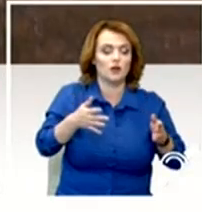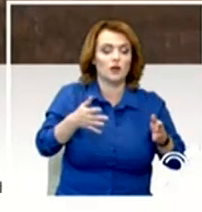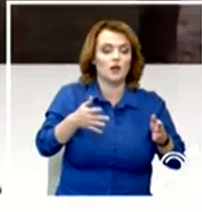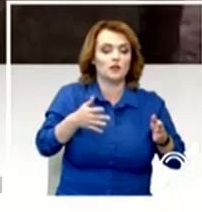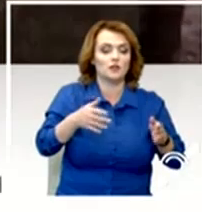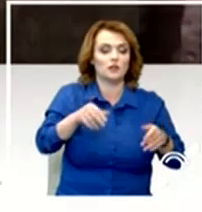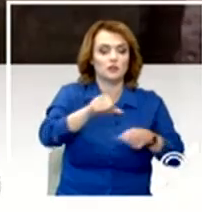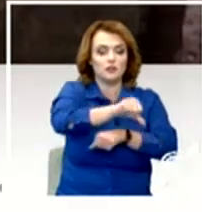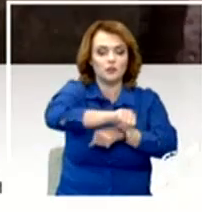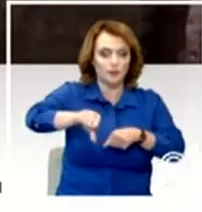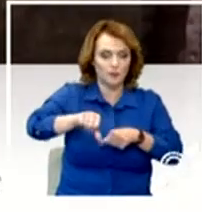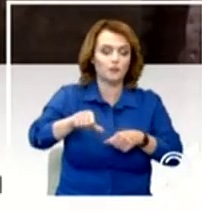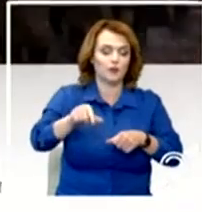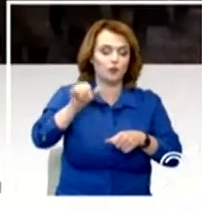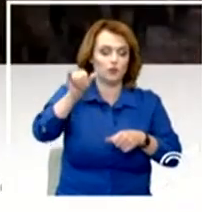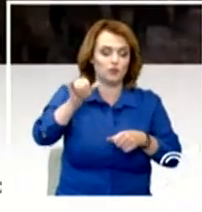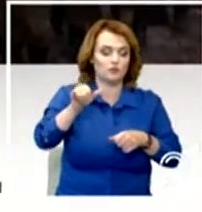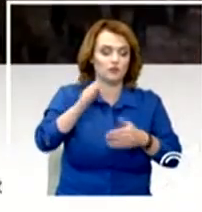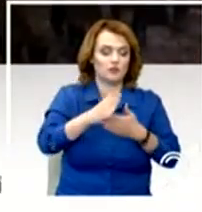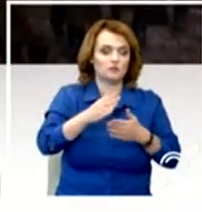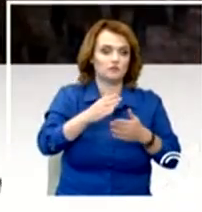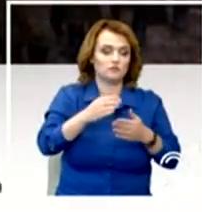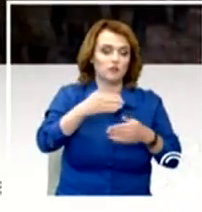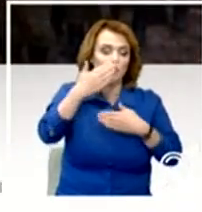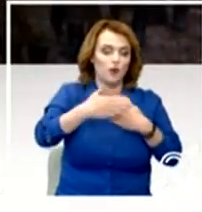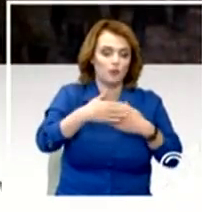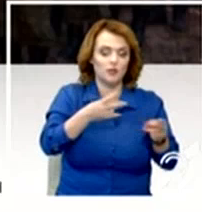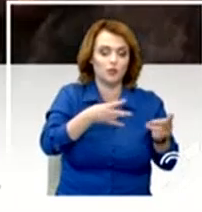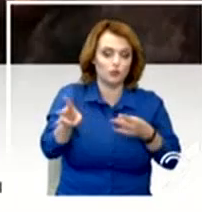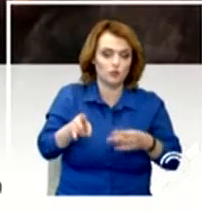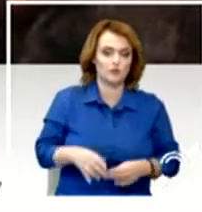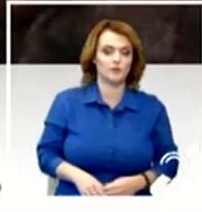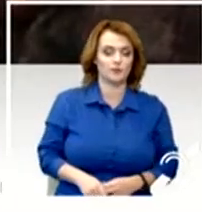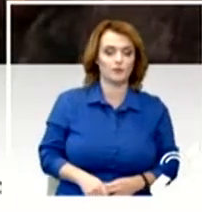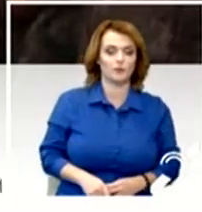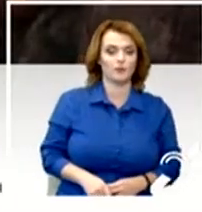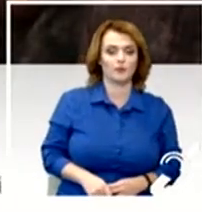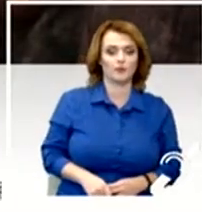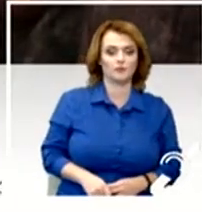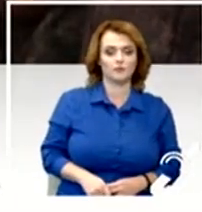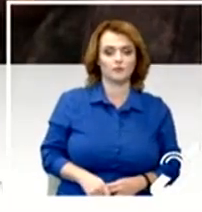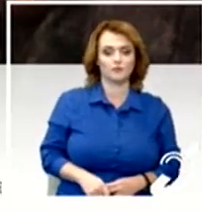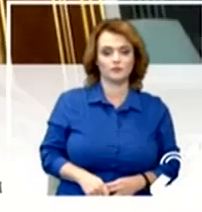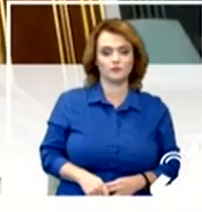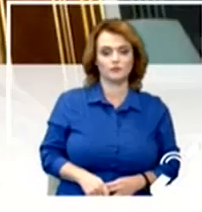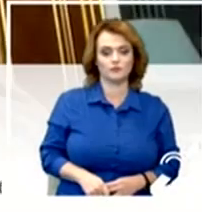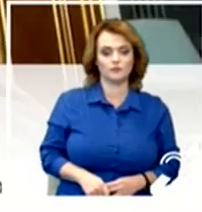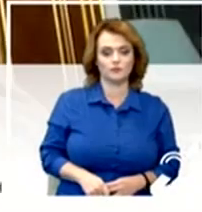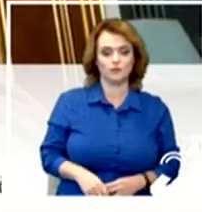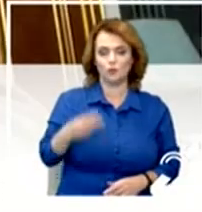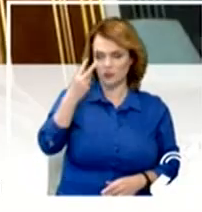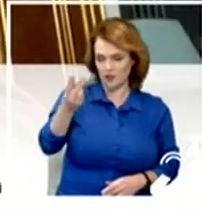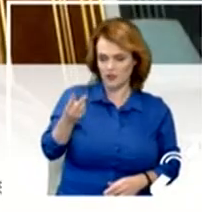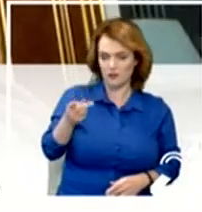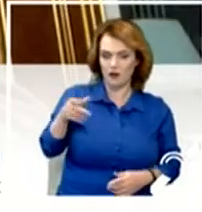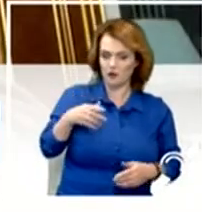Ucraina. Kievul a negat că intenționează să atace Belarusul, dar se așteaptă la o ofensivă rusă de pe teritoriul acestei republici. Погляньте,